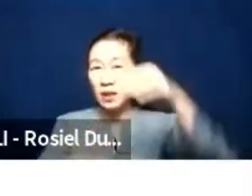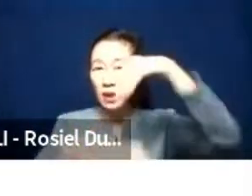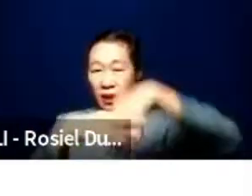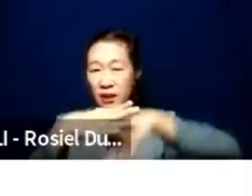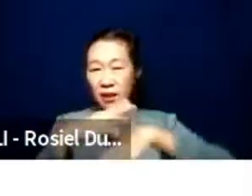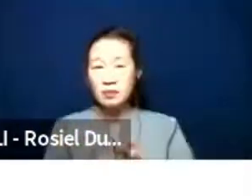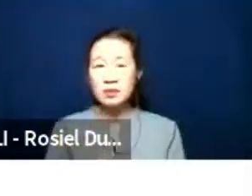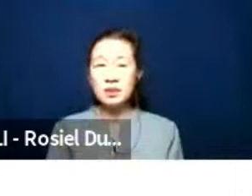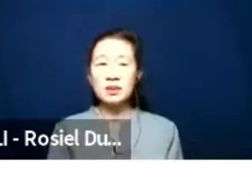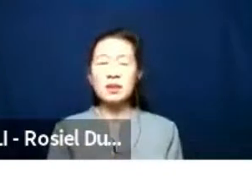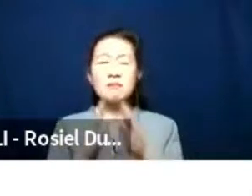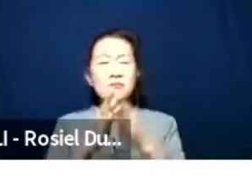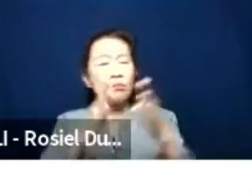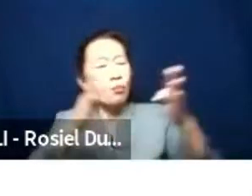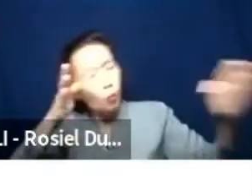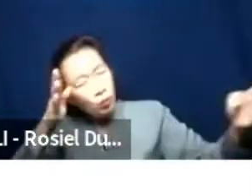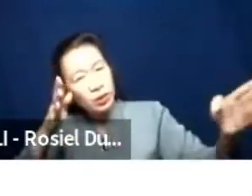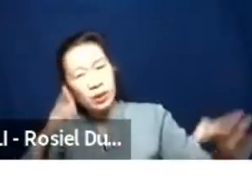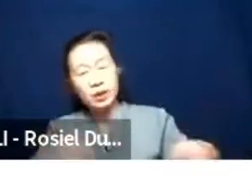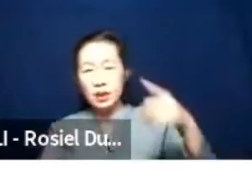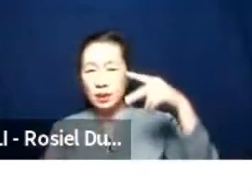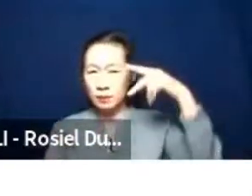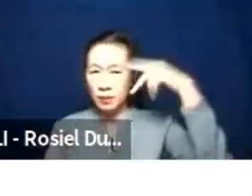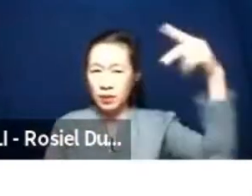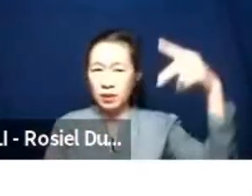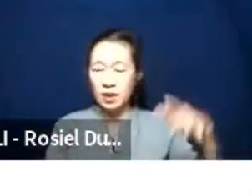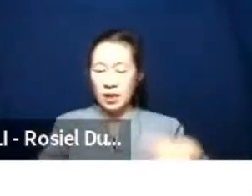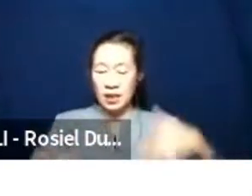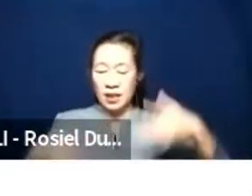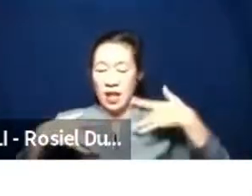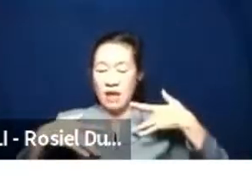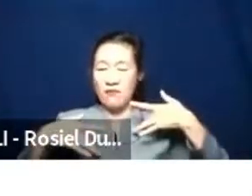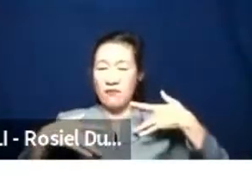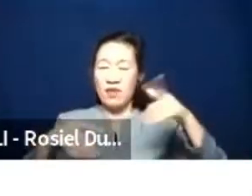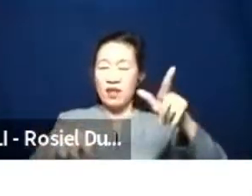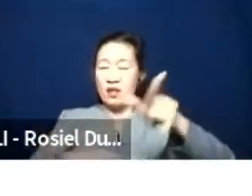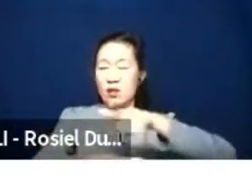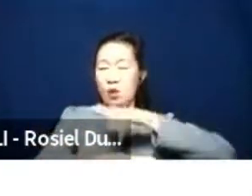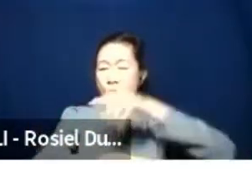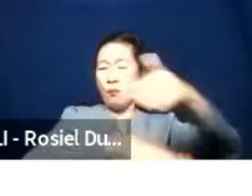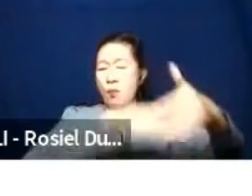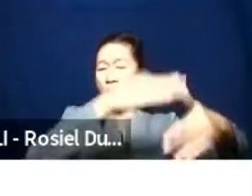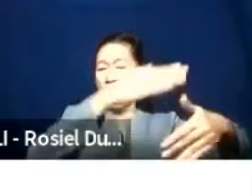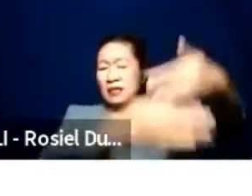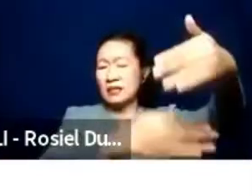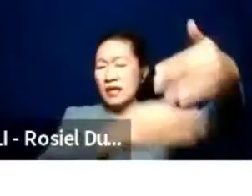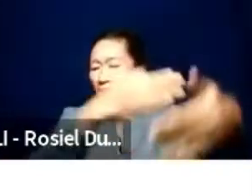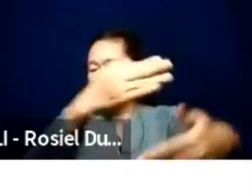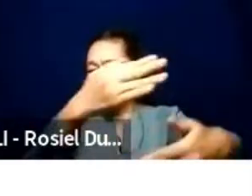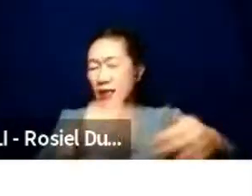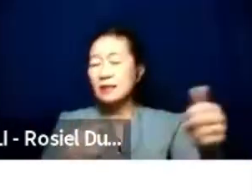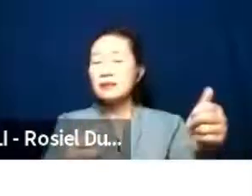yung broader perspective, yung sinasabing lifelong process na nakasama